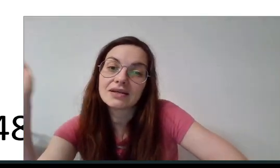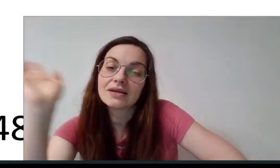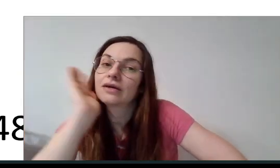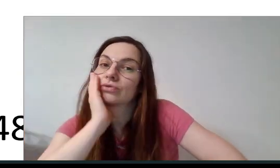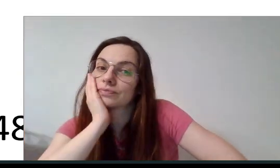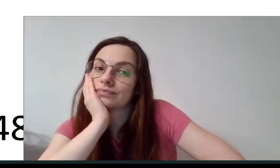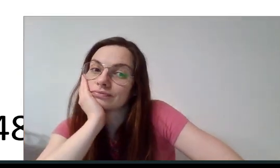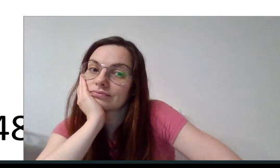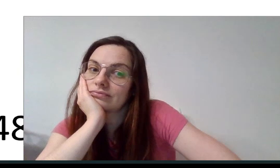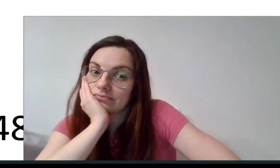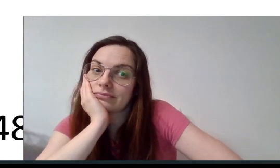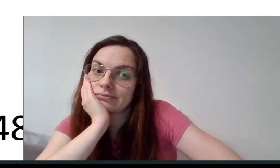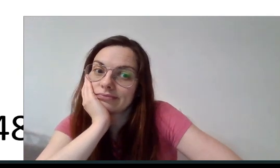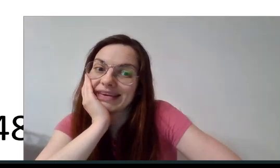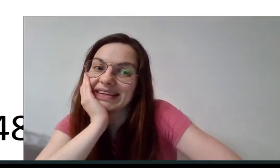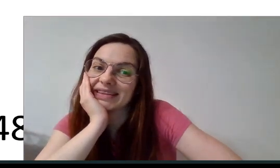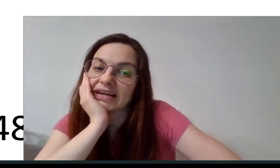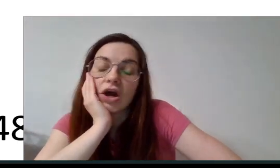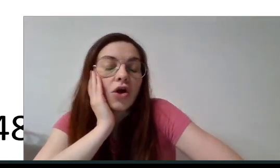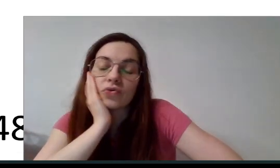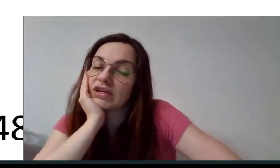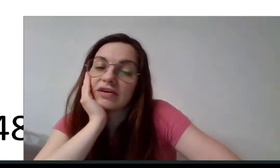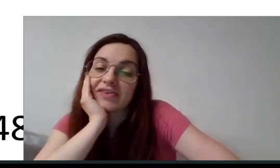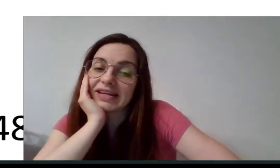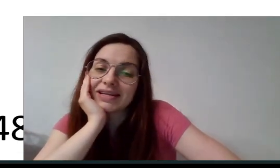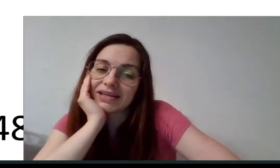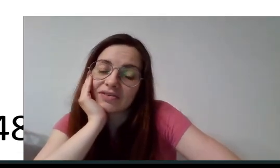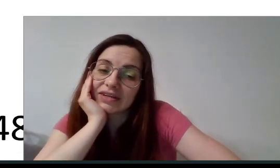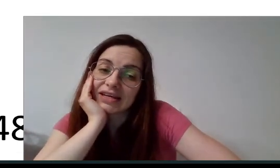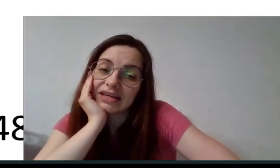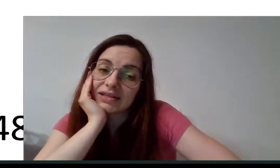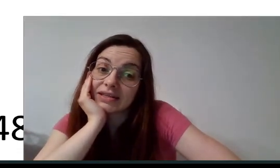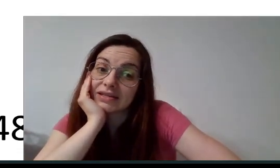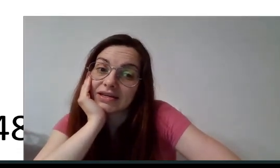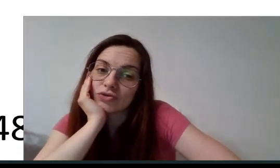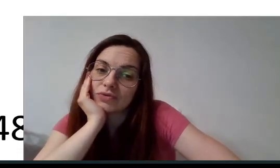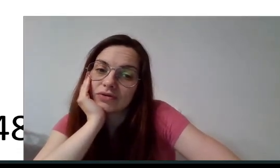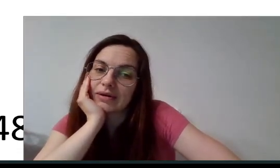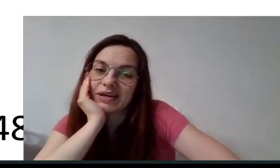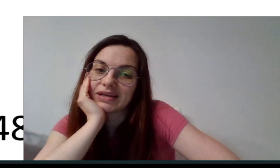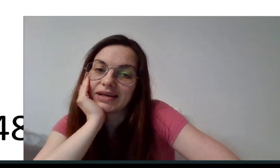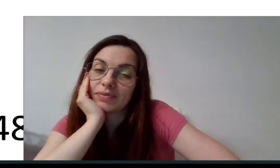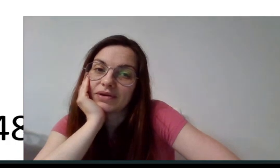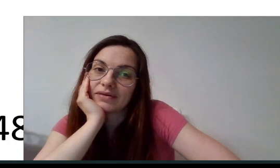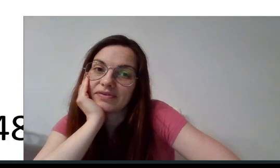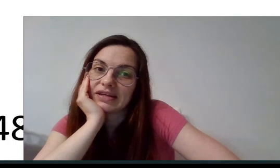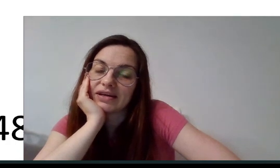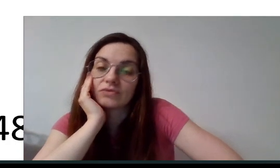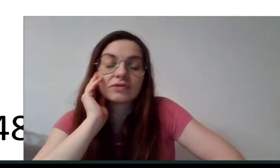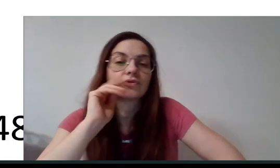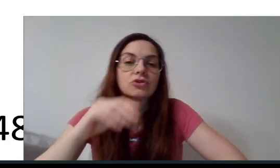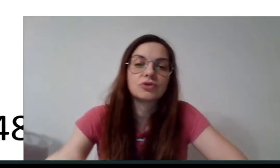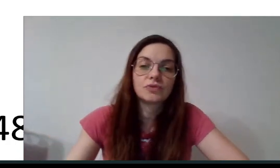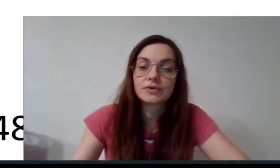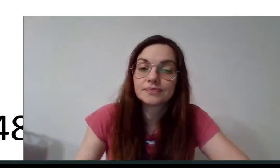aus. Jeden Tag. Und ich verdiene nicht viel Geld, ne zarađujem mnogo, aber ich gebe viel aus, trošim